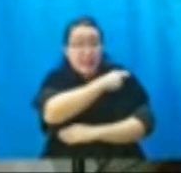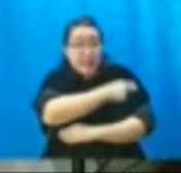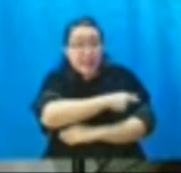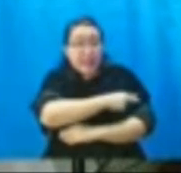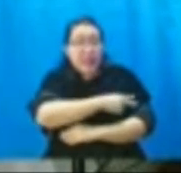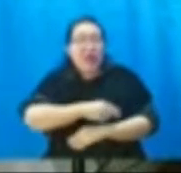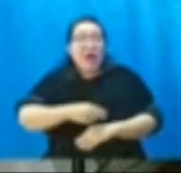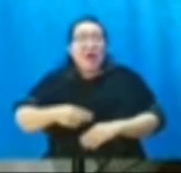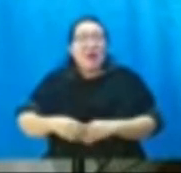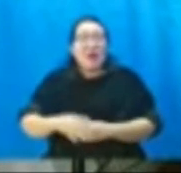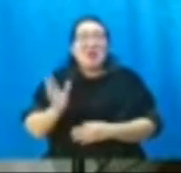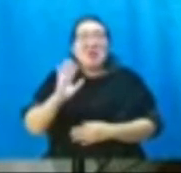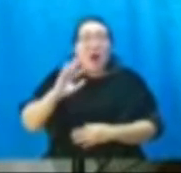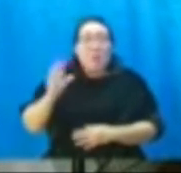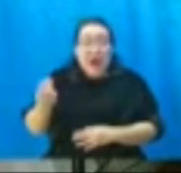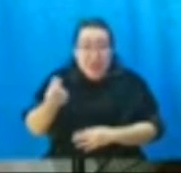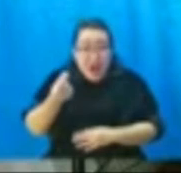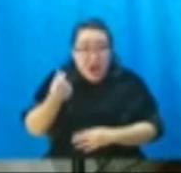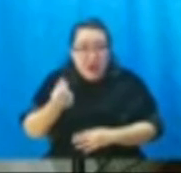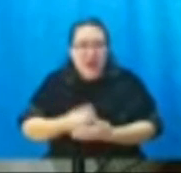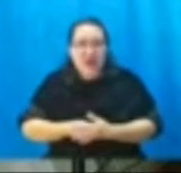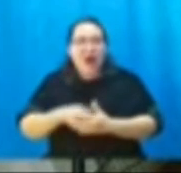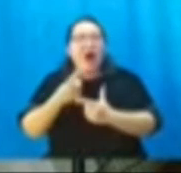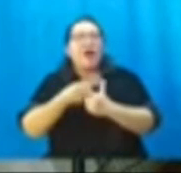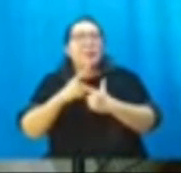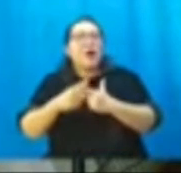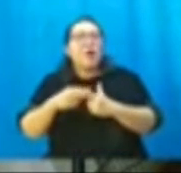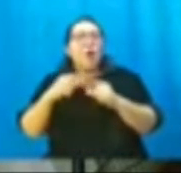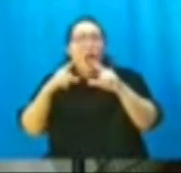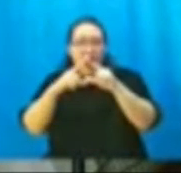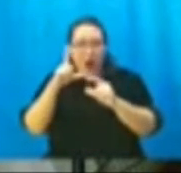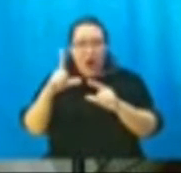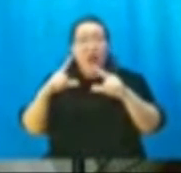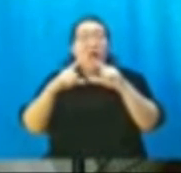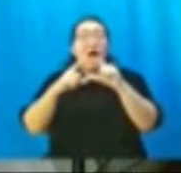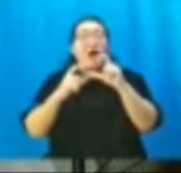itu Hai dan seterusnya masih banyak lagi